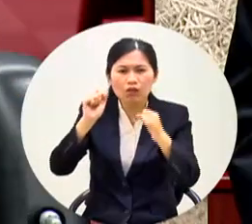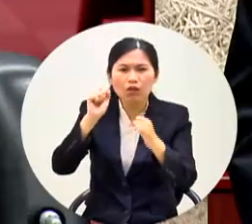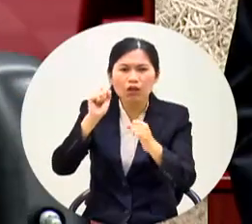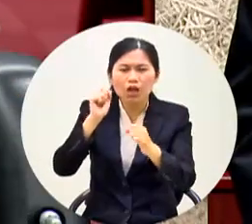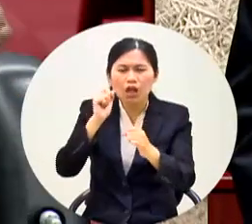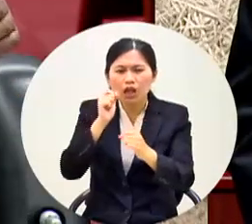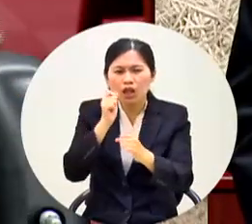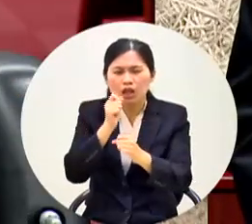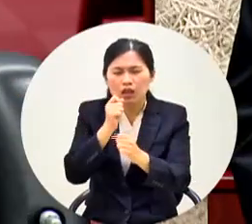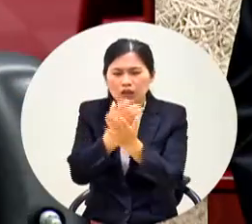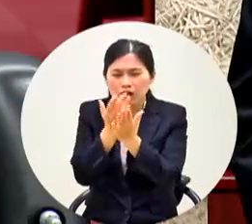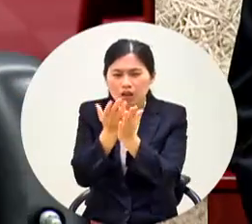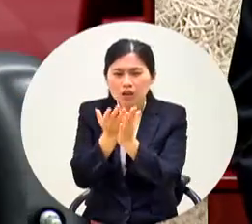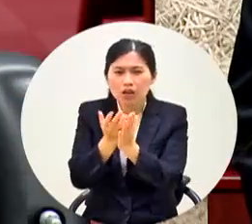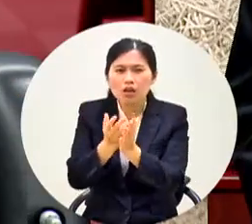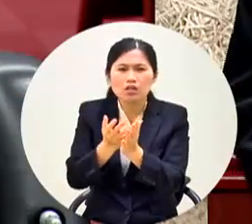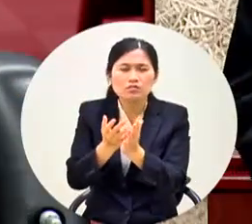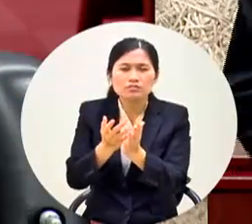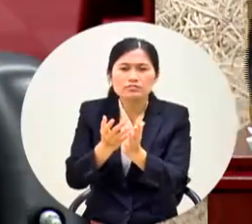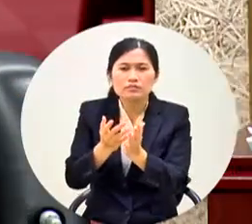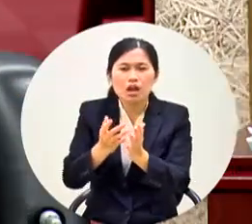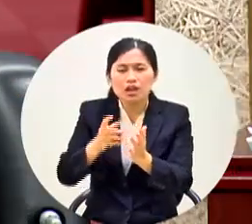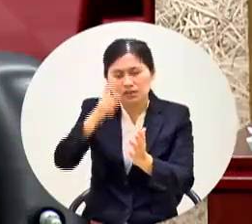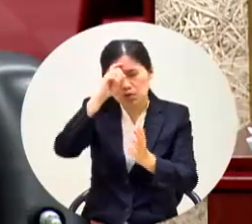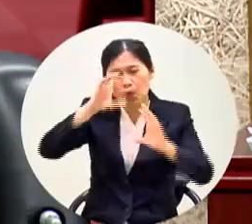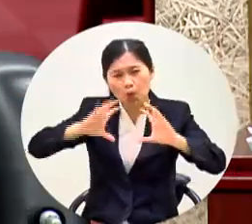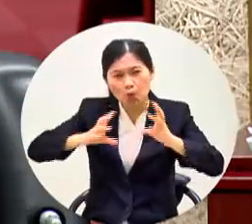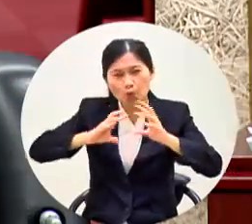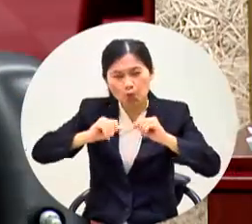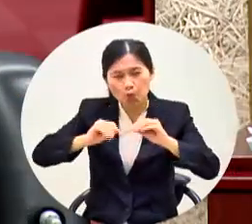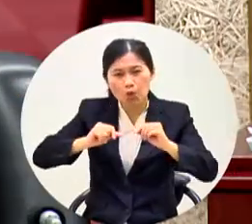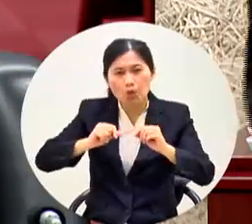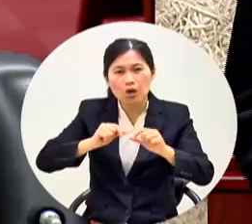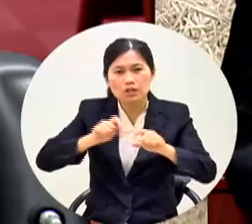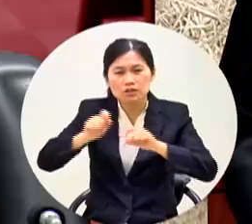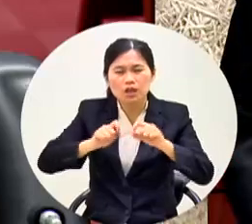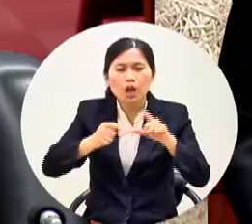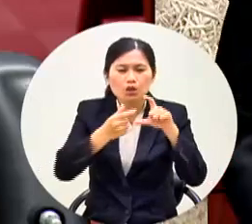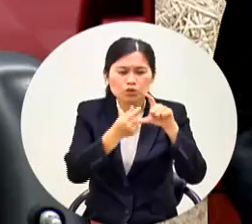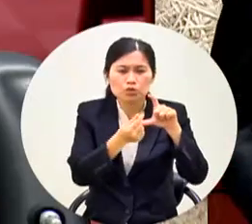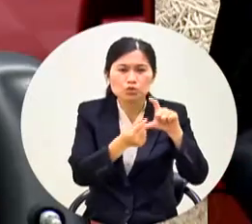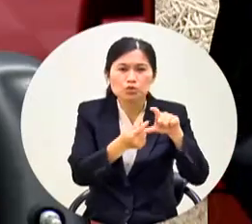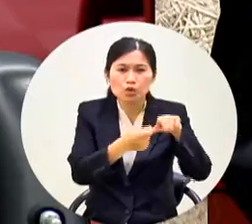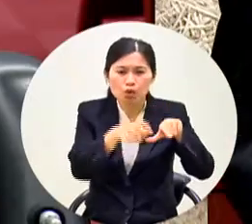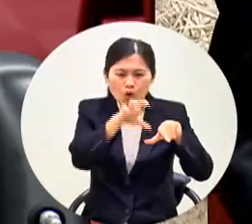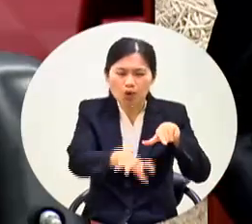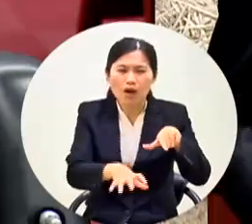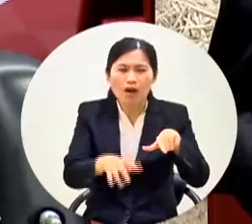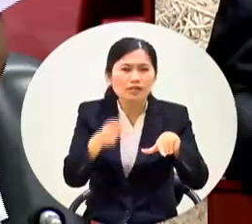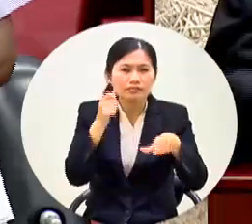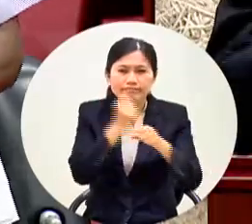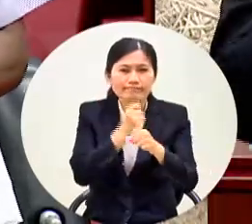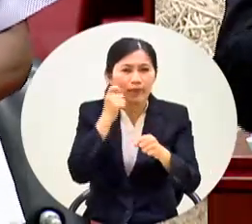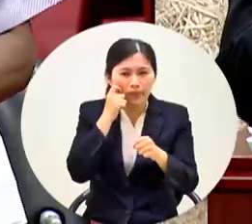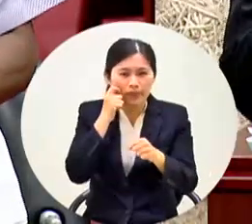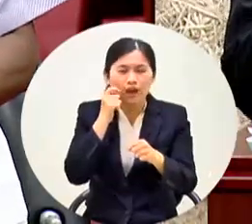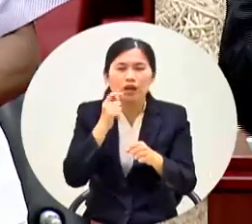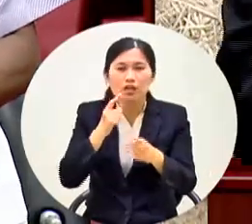望国土计划区公所是无能为力，应该是地震